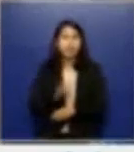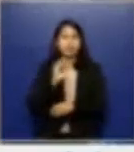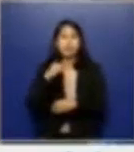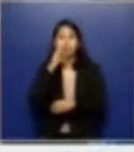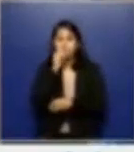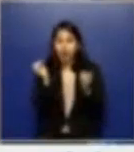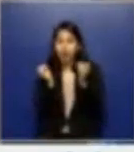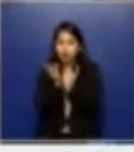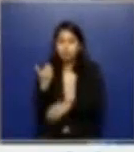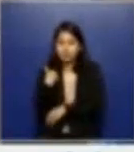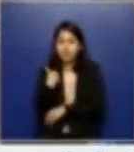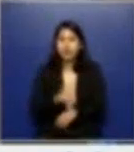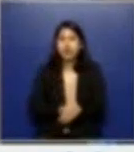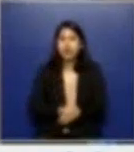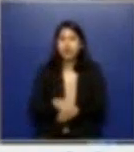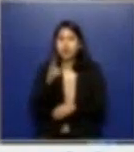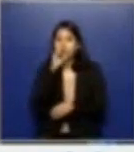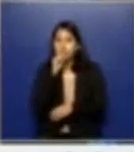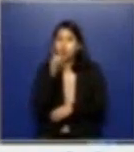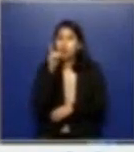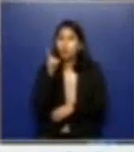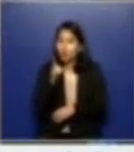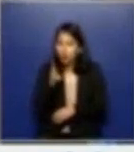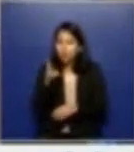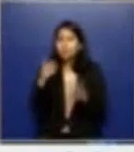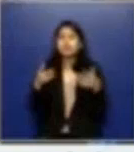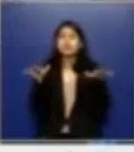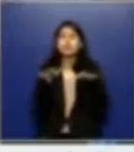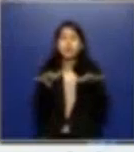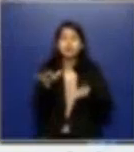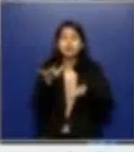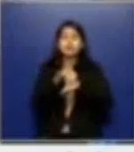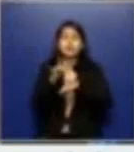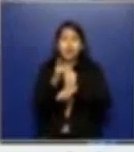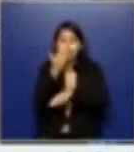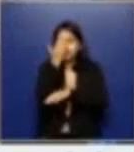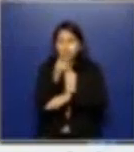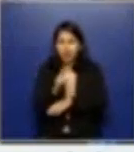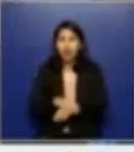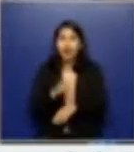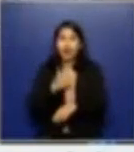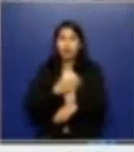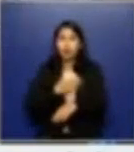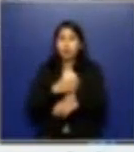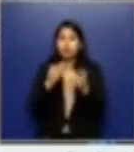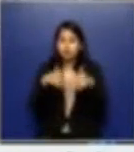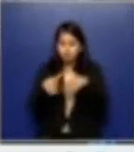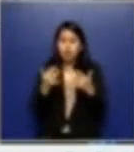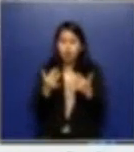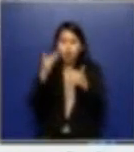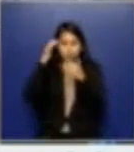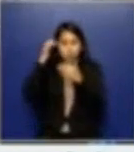กระทั่งกันบ้างมีพูดต่อว่าต่อขานกันบ้างอันนี้เป็นธรรมชาติเพราะเราอยู่บนความคาดหวังของประชาช